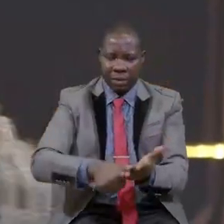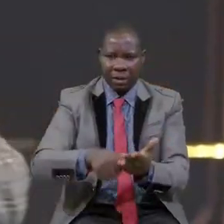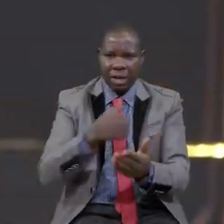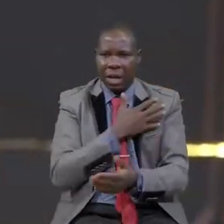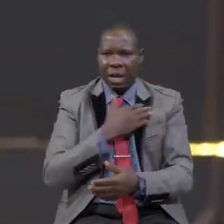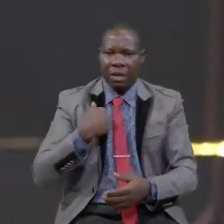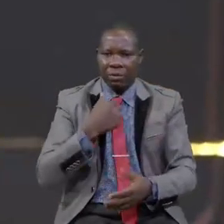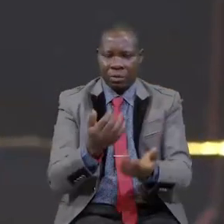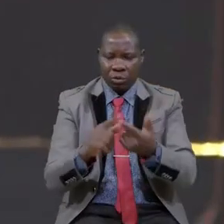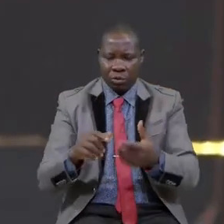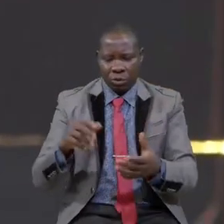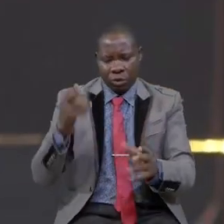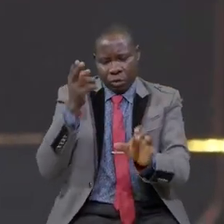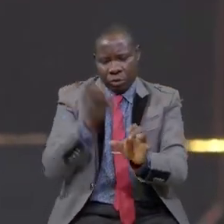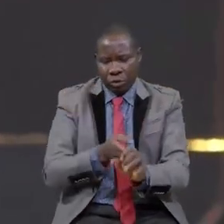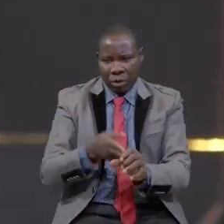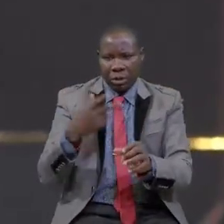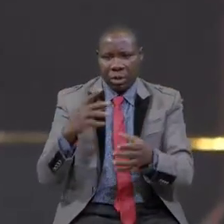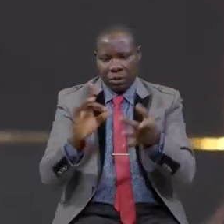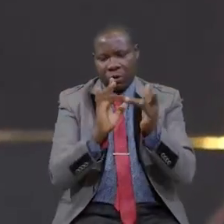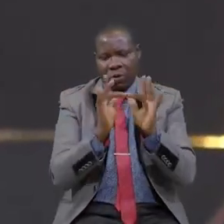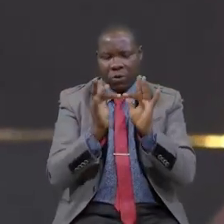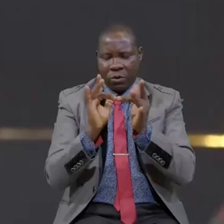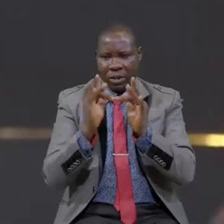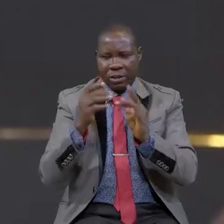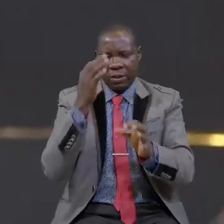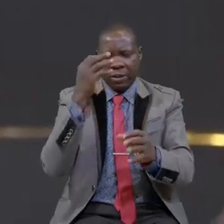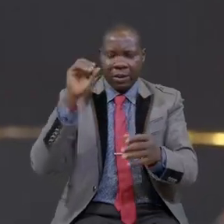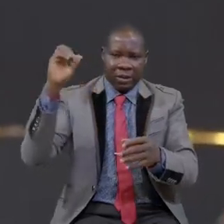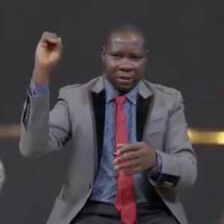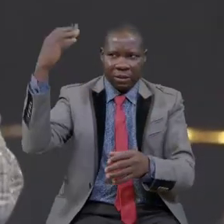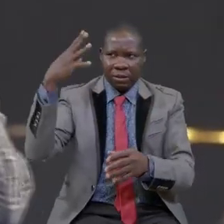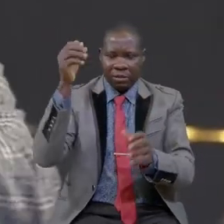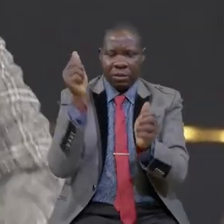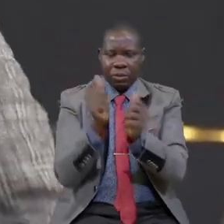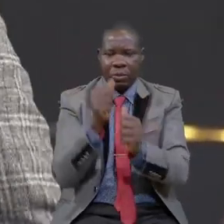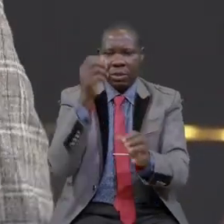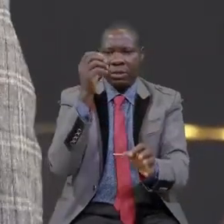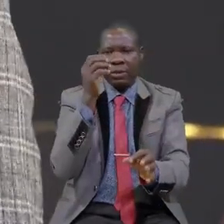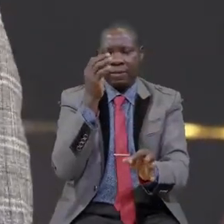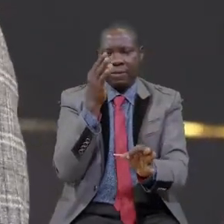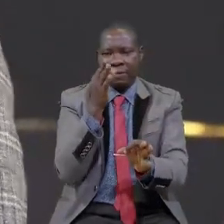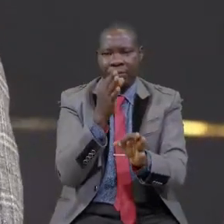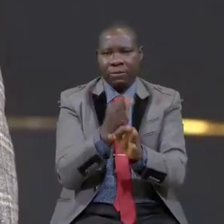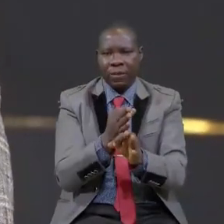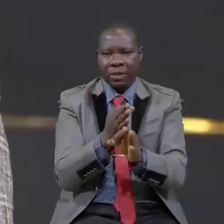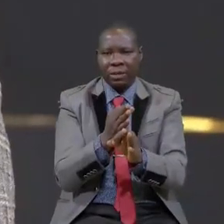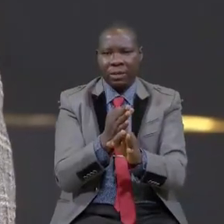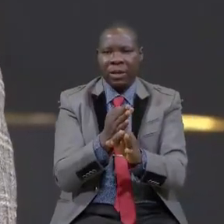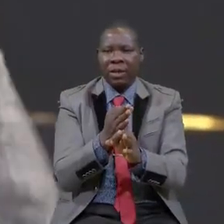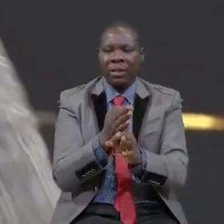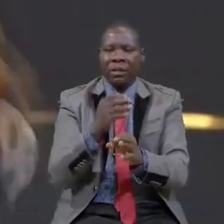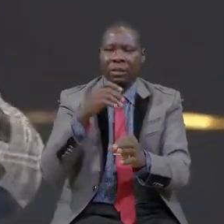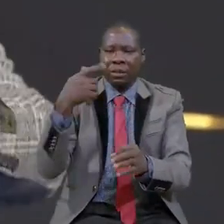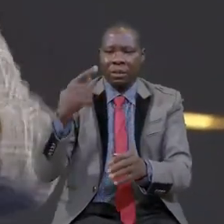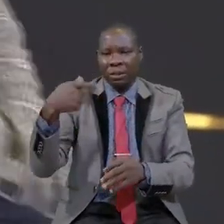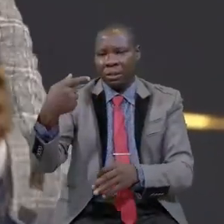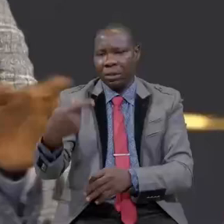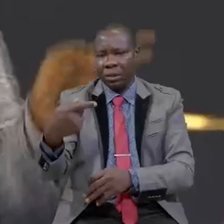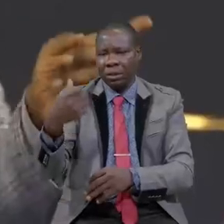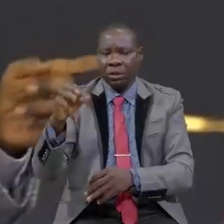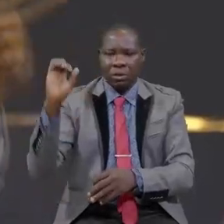la grâce à la foi. Le G de la grâce au F de la foi.